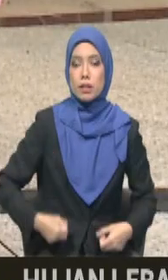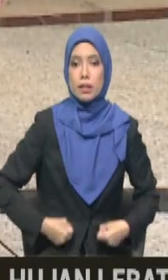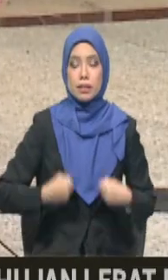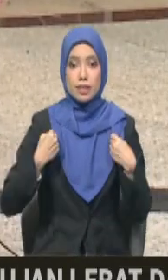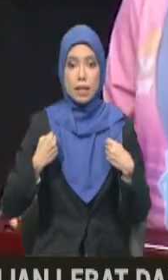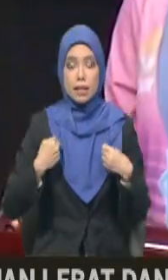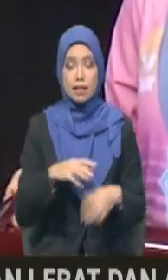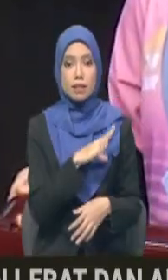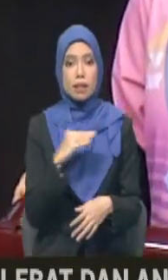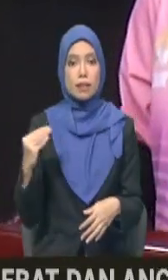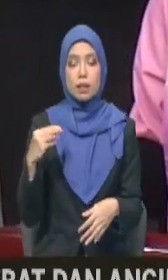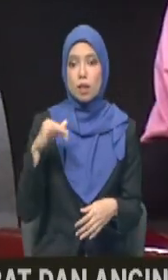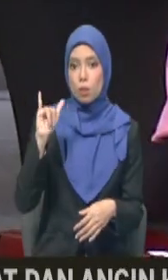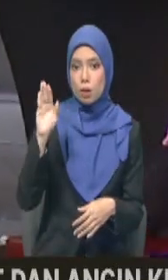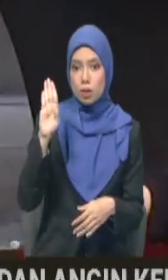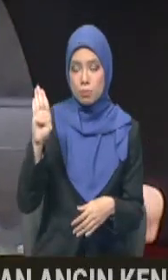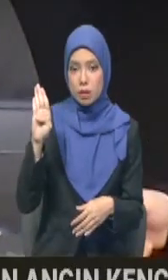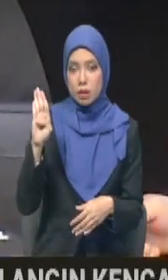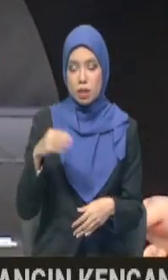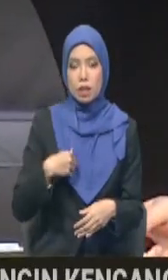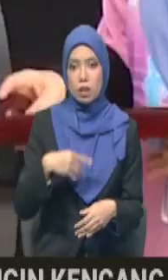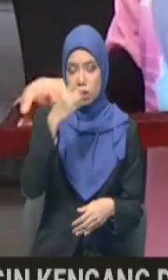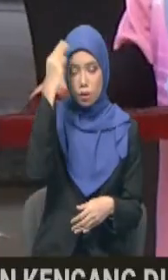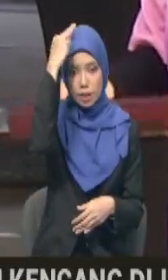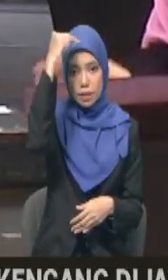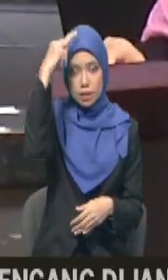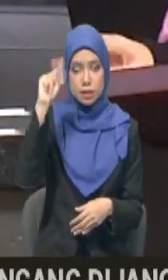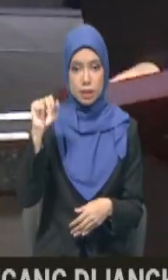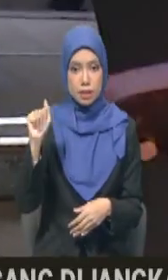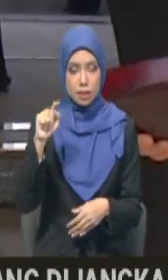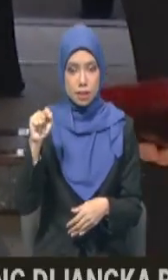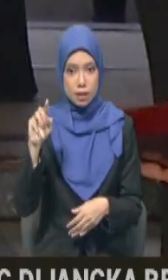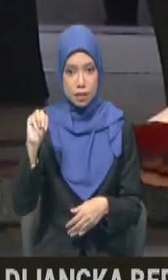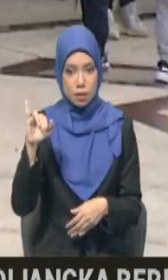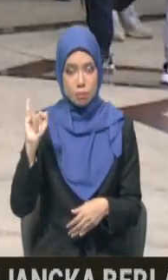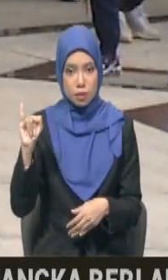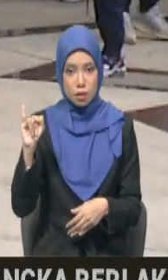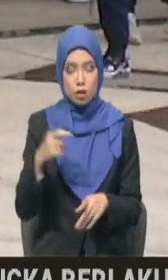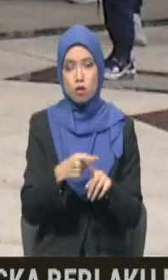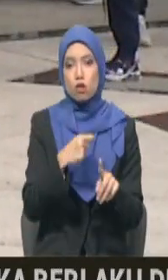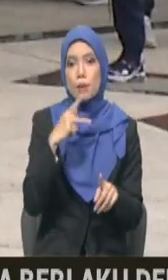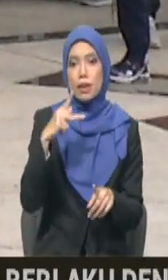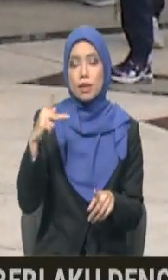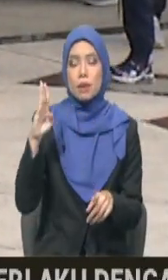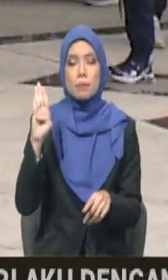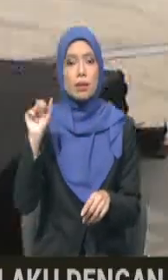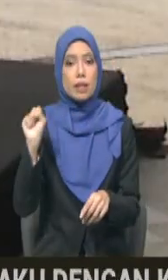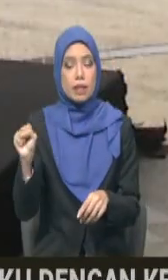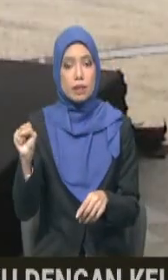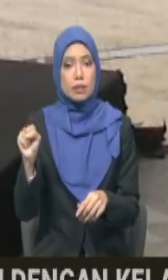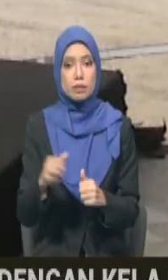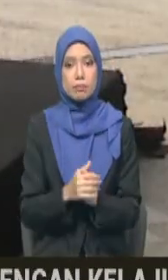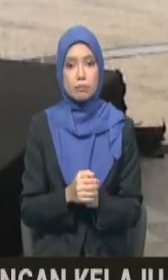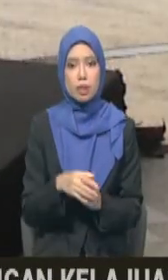berhormat Datuk Seri Setia Awang Haji Nazmi bin Haji Mohamad menteri kebudayaan belia dan sukan karnival dihadiri